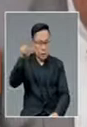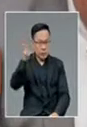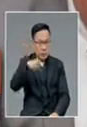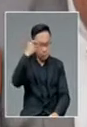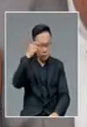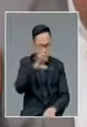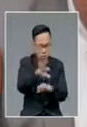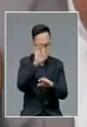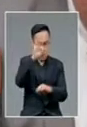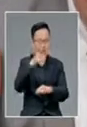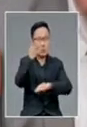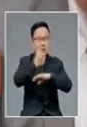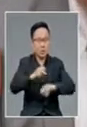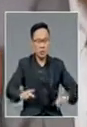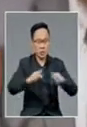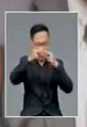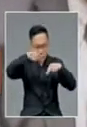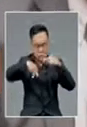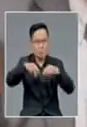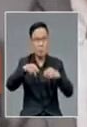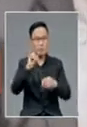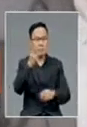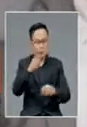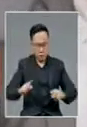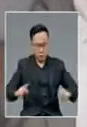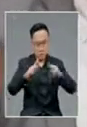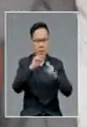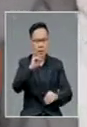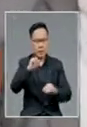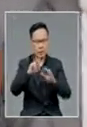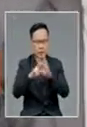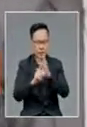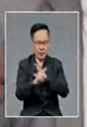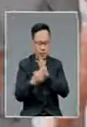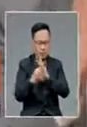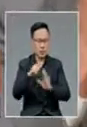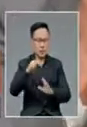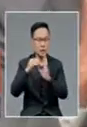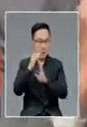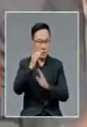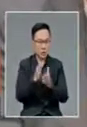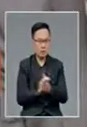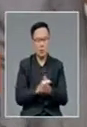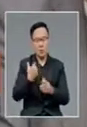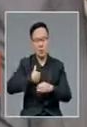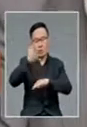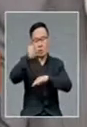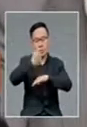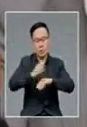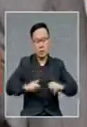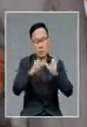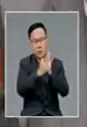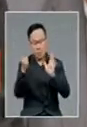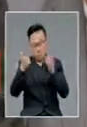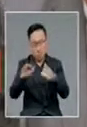คนมาดำรงตำแหน่งรัฐมนตรีกระทรวงกิจการไอร์แลนด์เหนือแทนที่นายเจมส์ร็อกเคนชัยที่ประกาศลาออกจากตำแหน่งเมื่อวานนี้โด